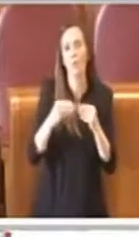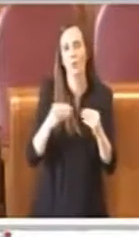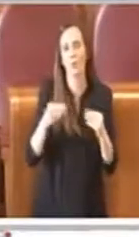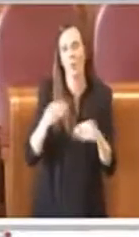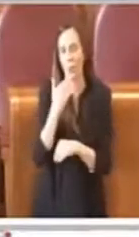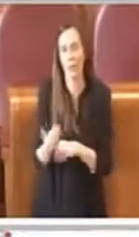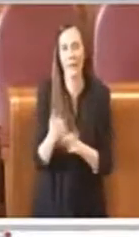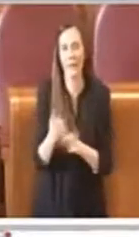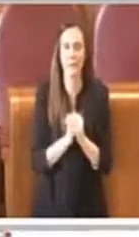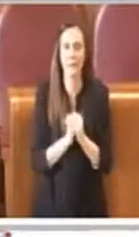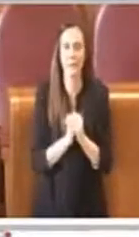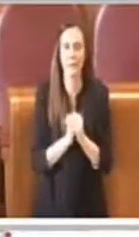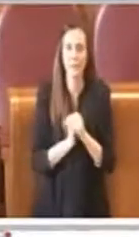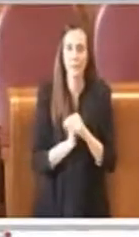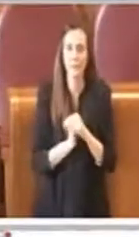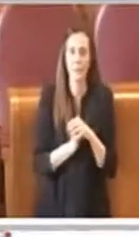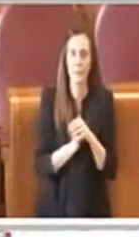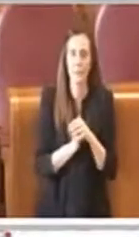Grazie.